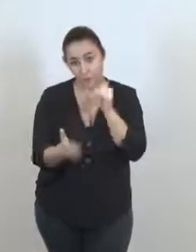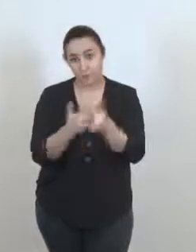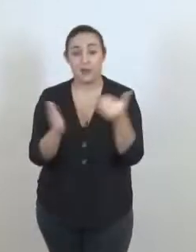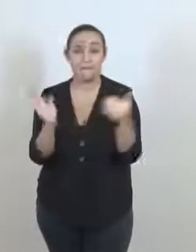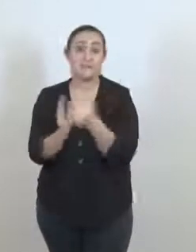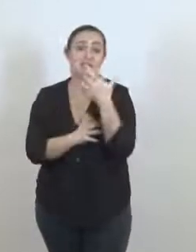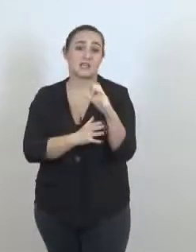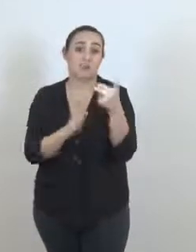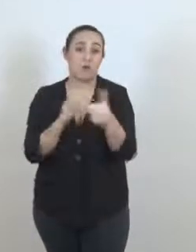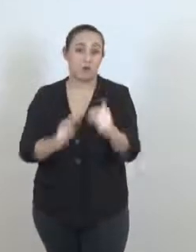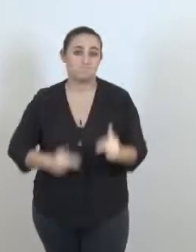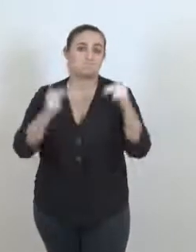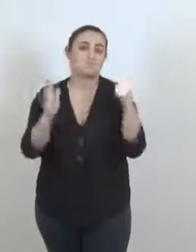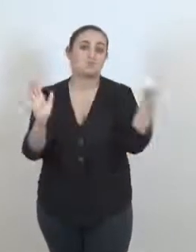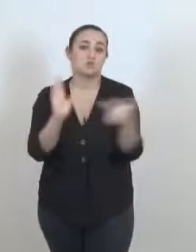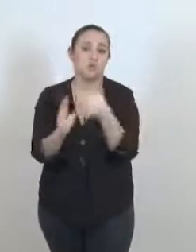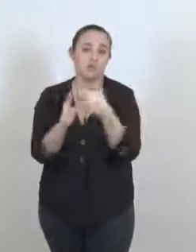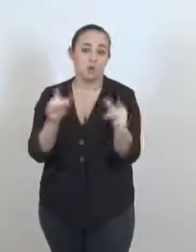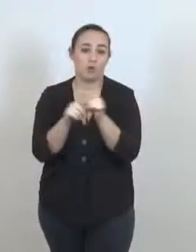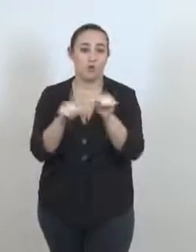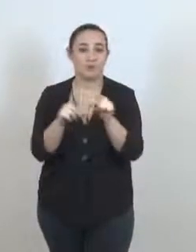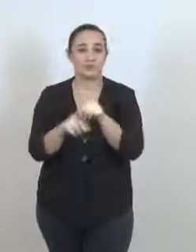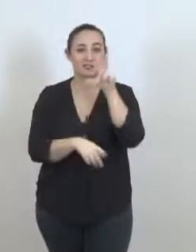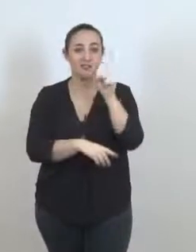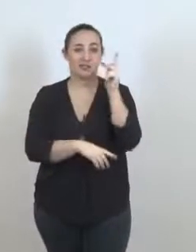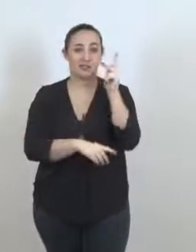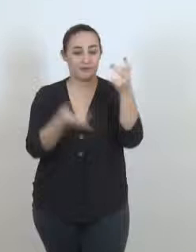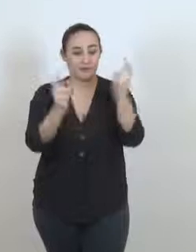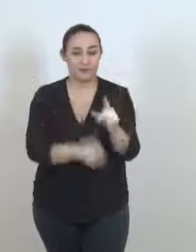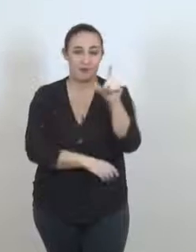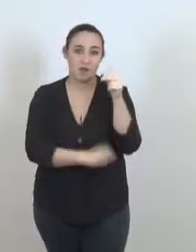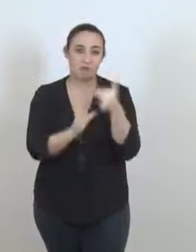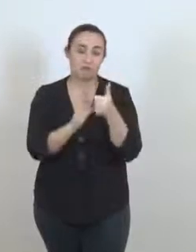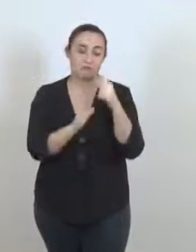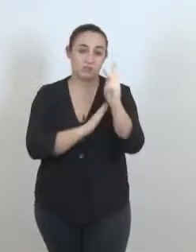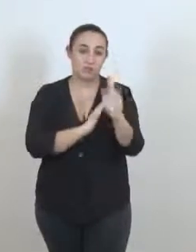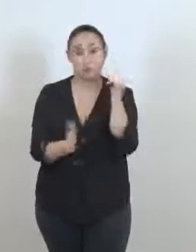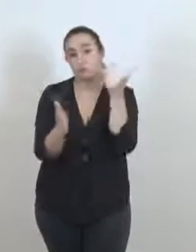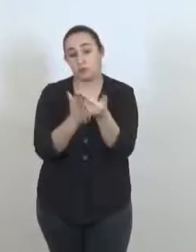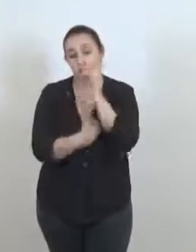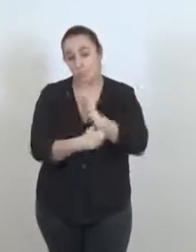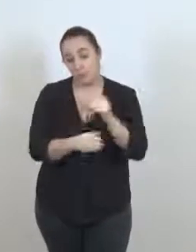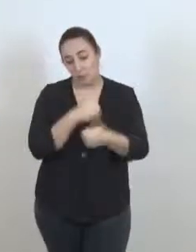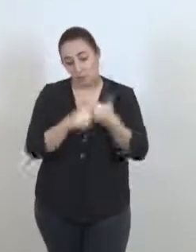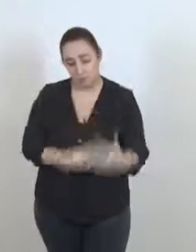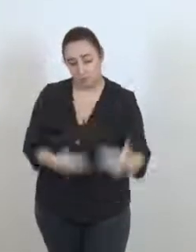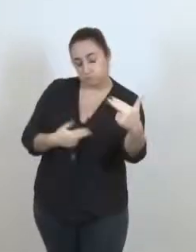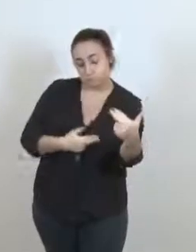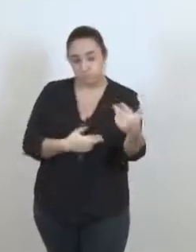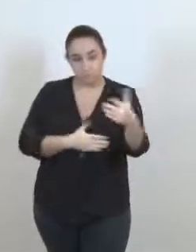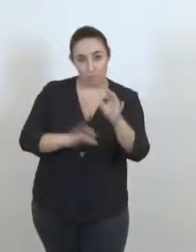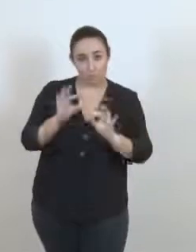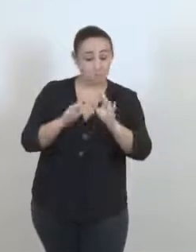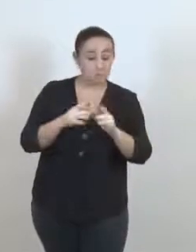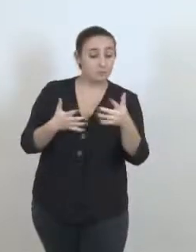les kilométrages de 30 à 20 km. C'est pour ça peut-être l'idée, justement, de voir dans 1 an comment on peut évoluer sur le sujet-là si